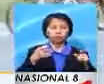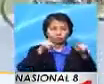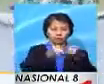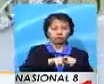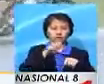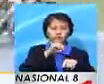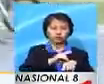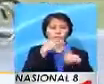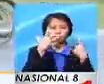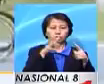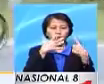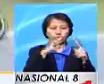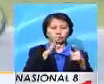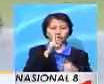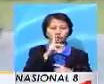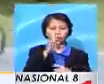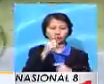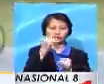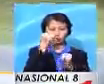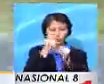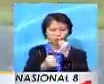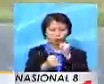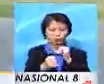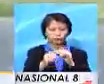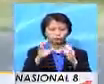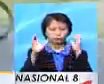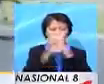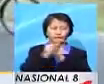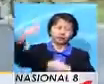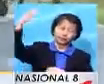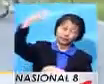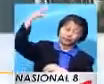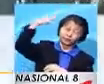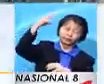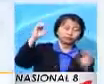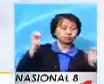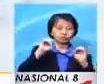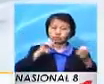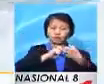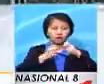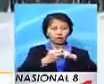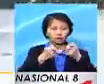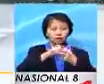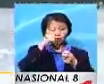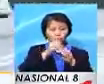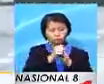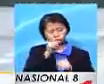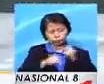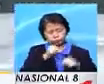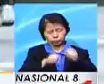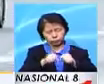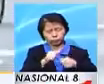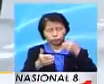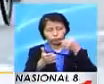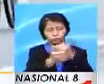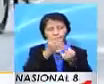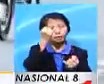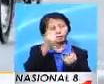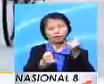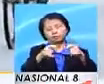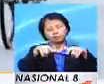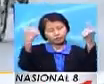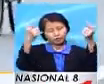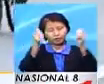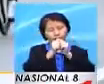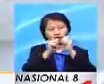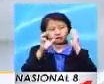berlaku di 15 km terakhir. Cabaran cuaca panas tidak menggugat Rahim untuk memimpin kayuhan sehingga ke garisan penamat